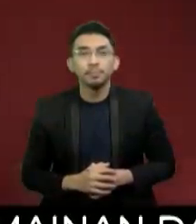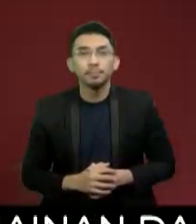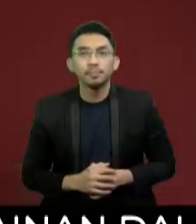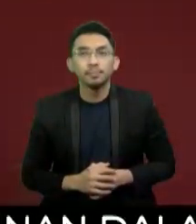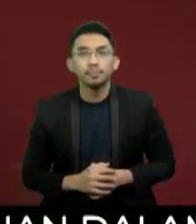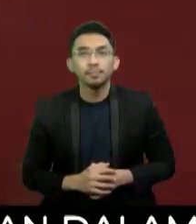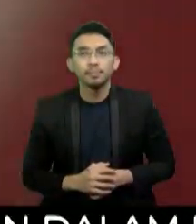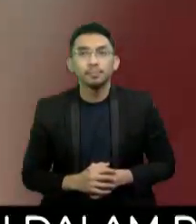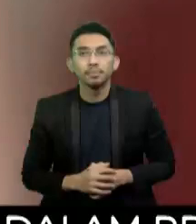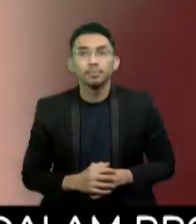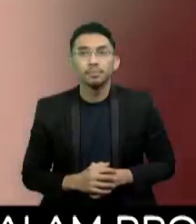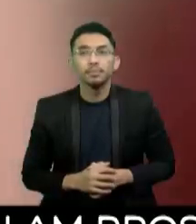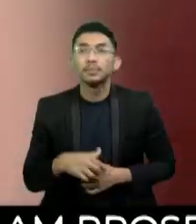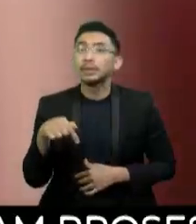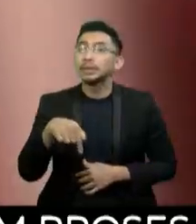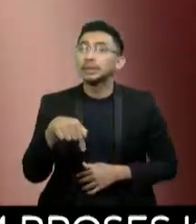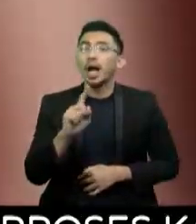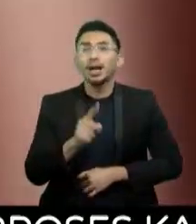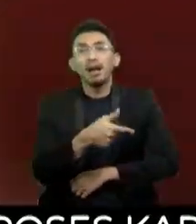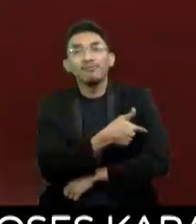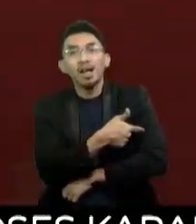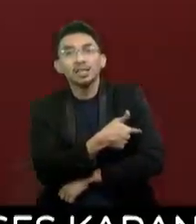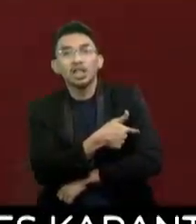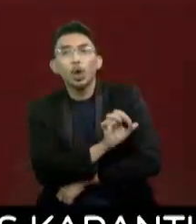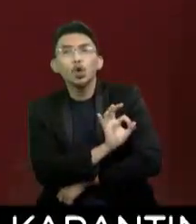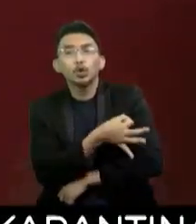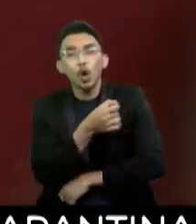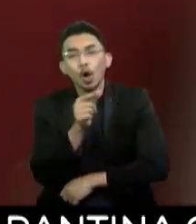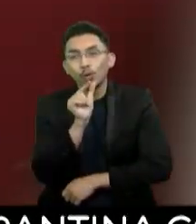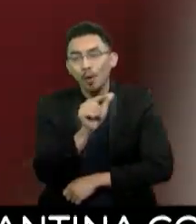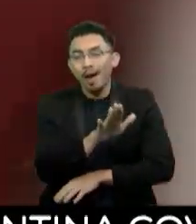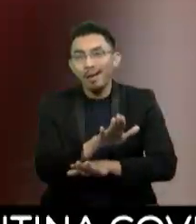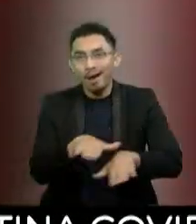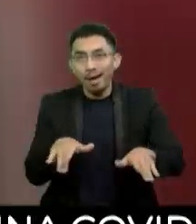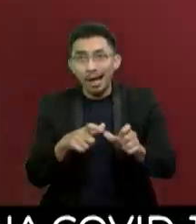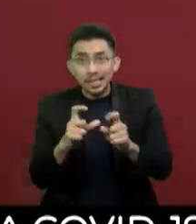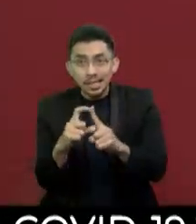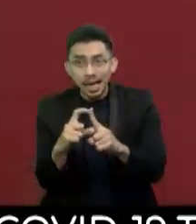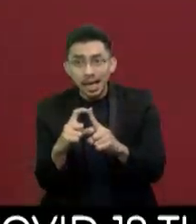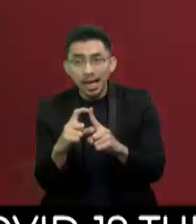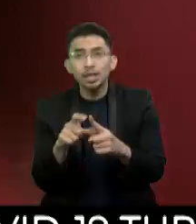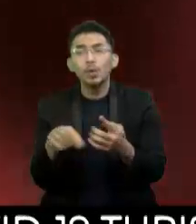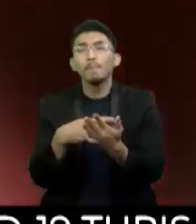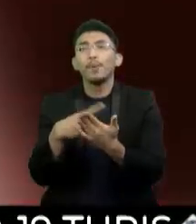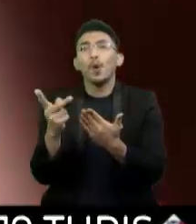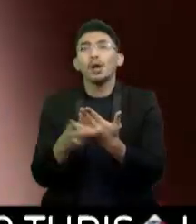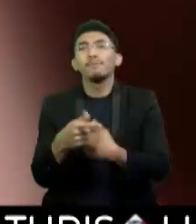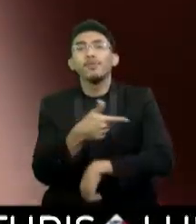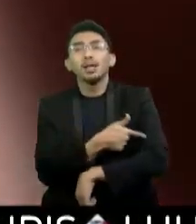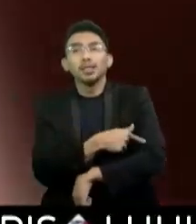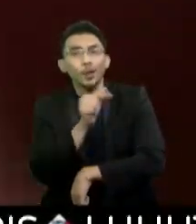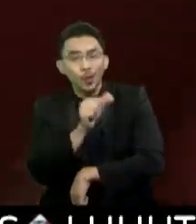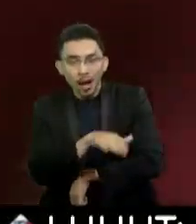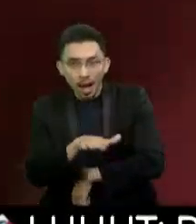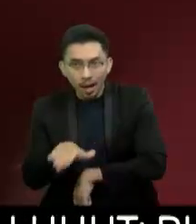vaksin kosong. Dari penyelidikan diketahui video tersebut direkam saat program vaksinasi di sebuah sekolah dasar di Jalan Komodor Laut